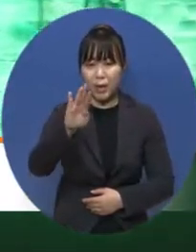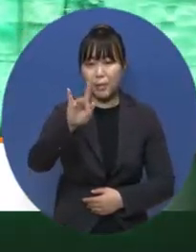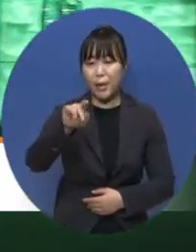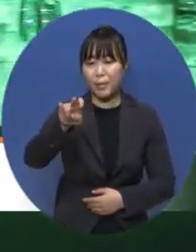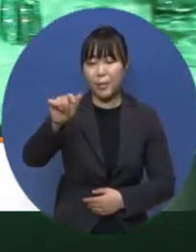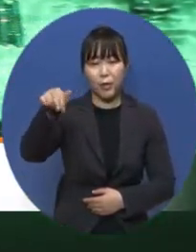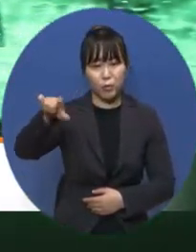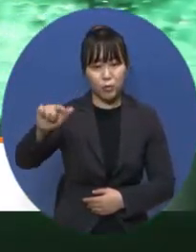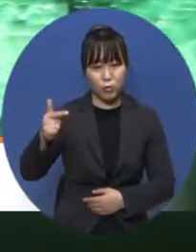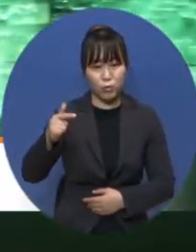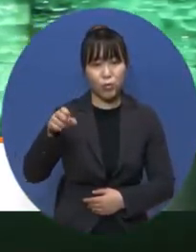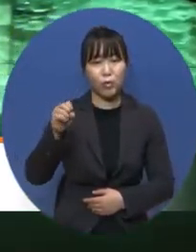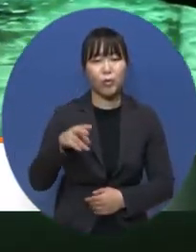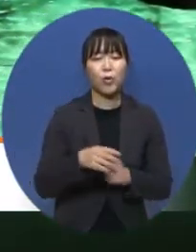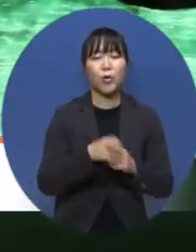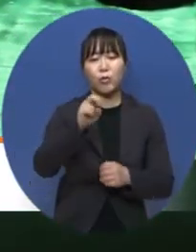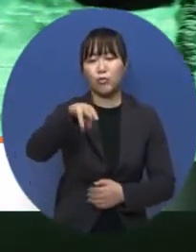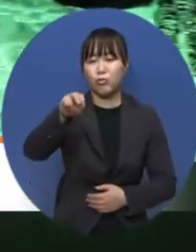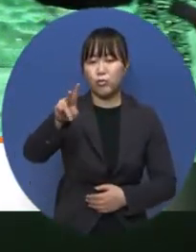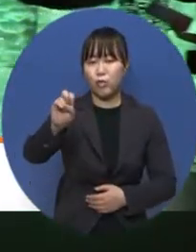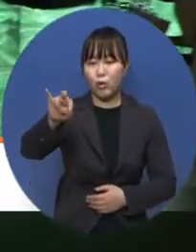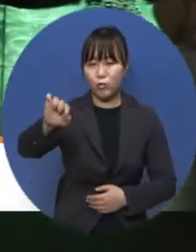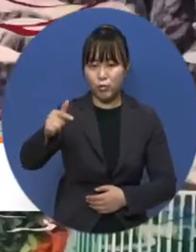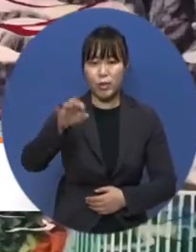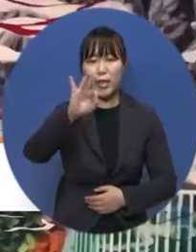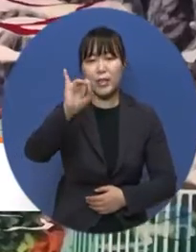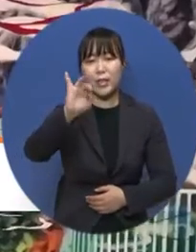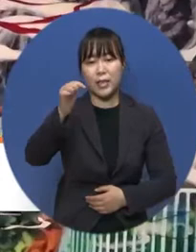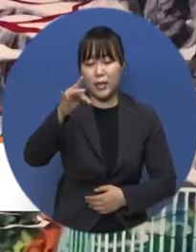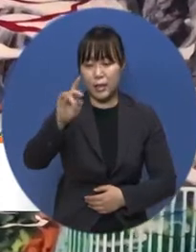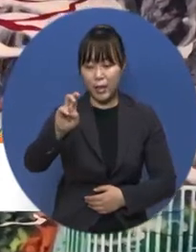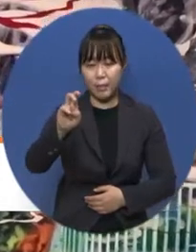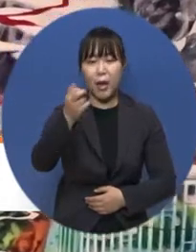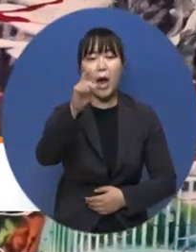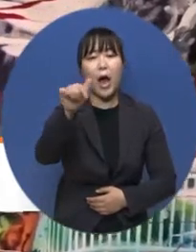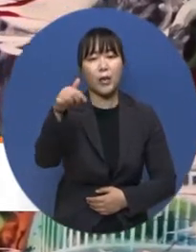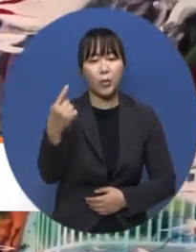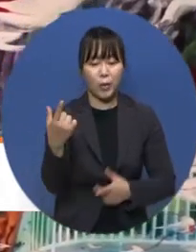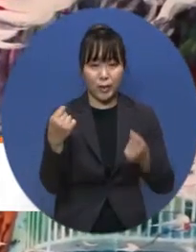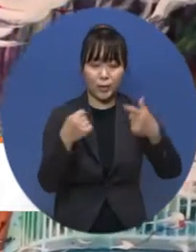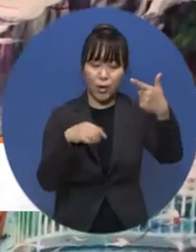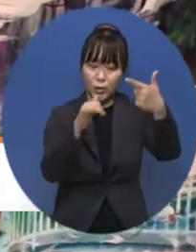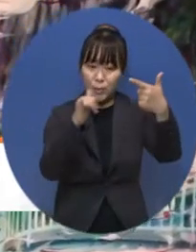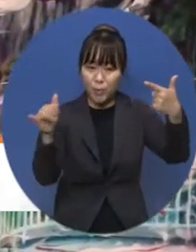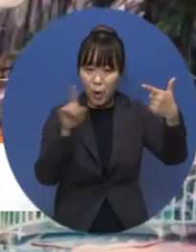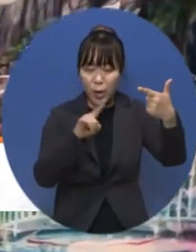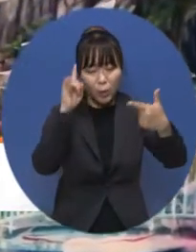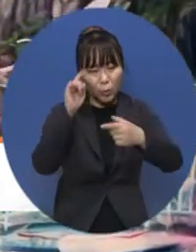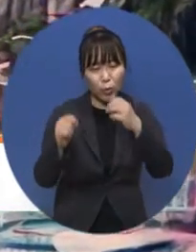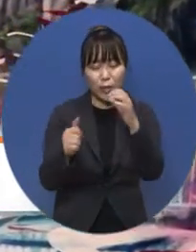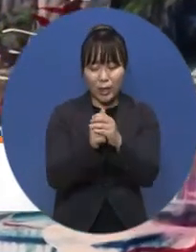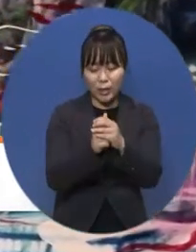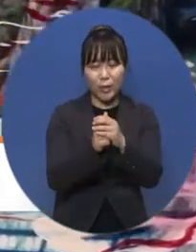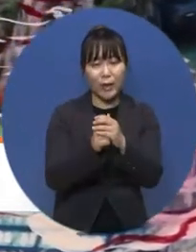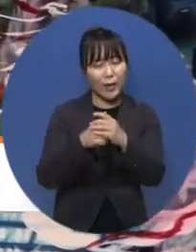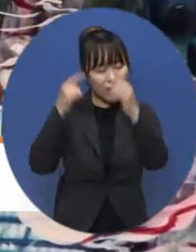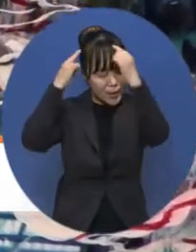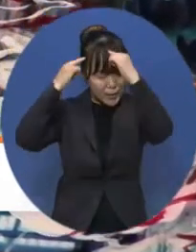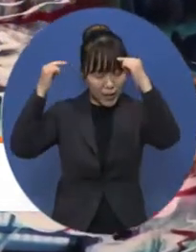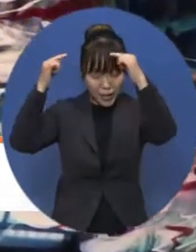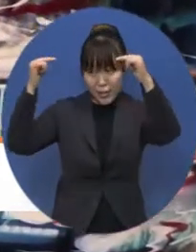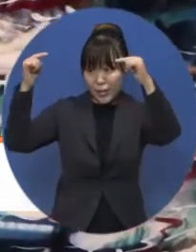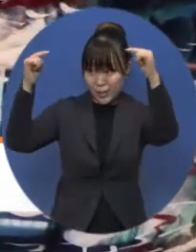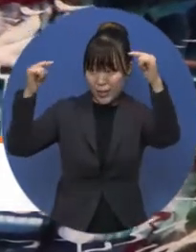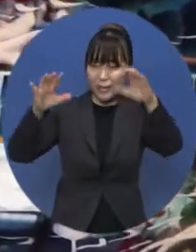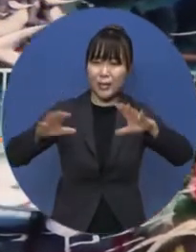백민준, 유용훈, 이인남, 한호 등 작가 6명의 독창적인 상상의